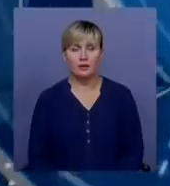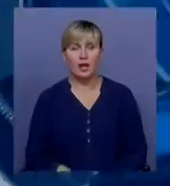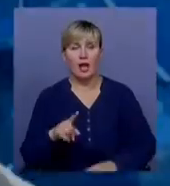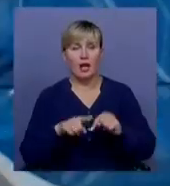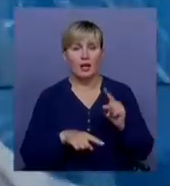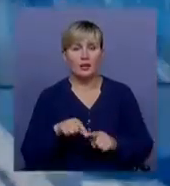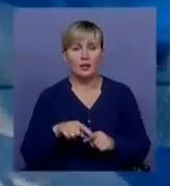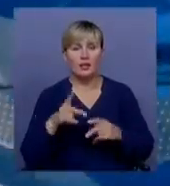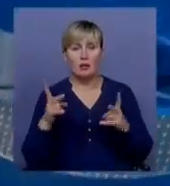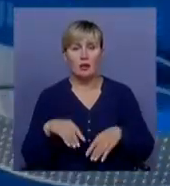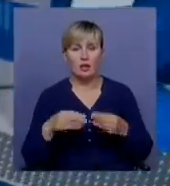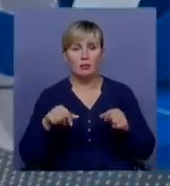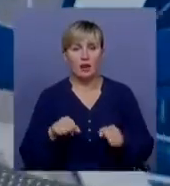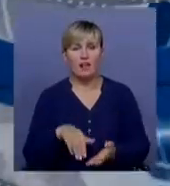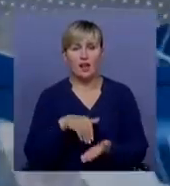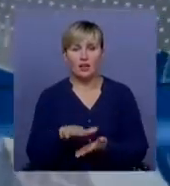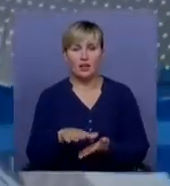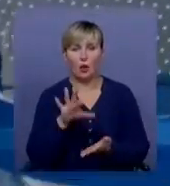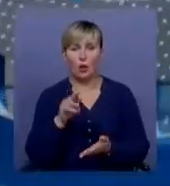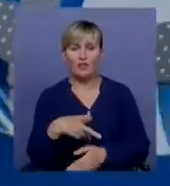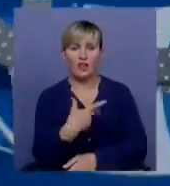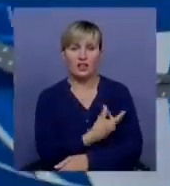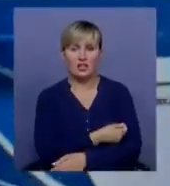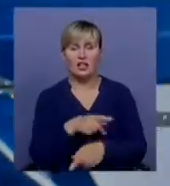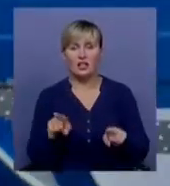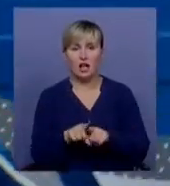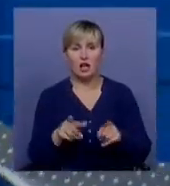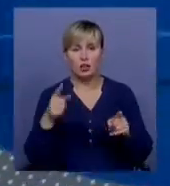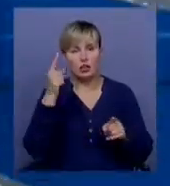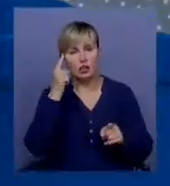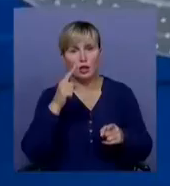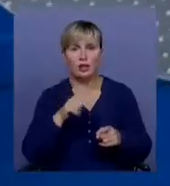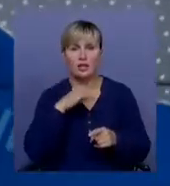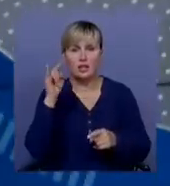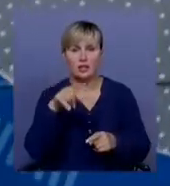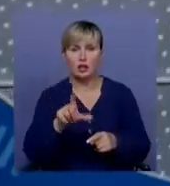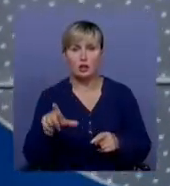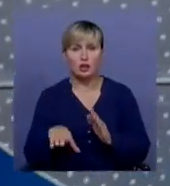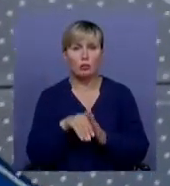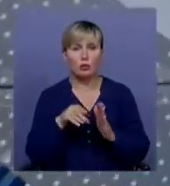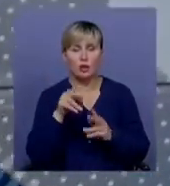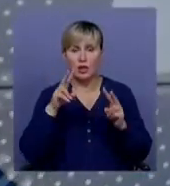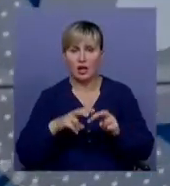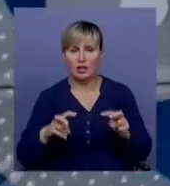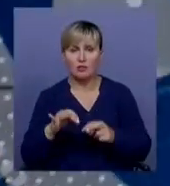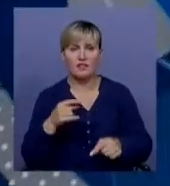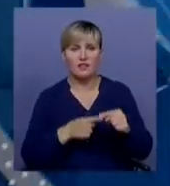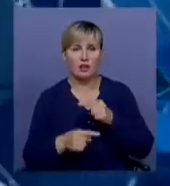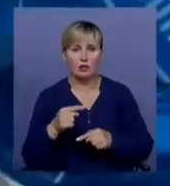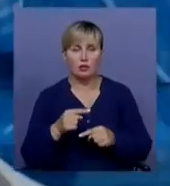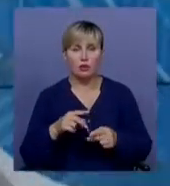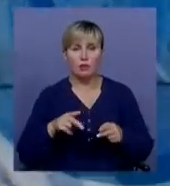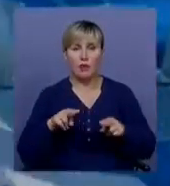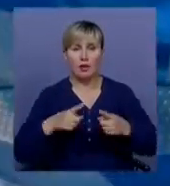Родителям необходимо дать право отказаться от вакцины, так считают казахстанские сенаторы. Сегодня депутаты рассмотрели и вернули в Нижнюю